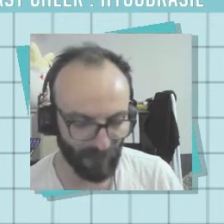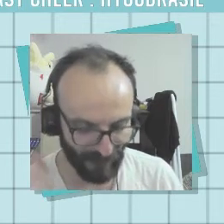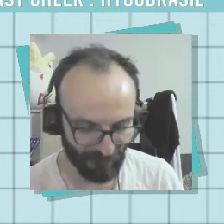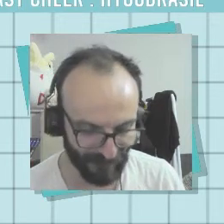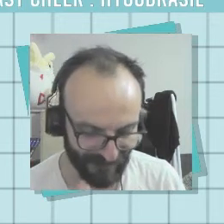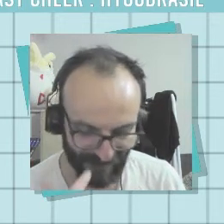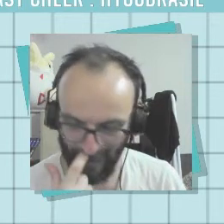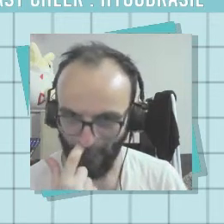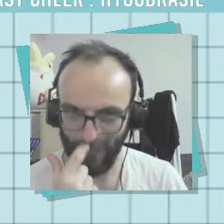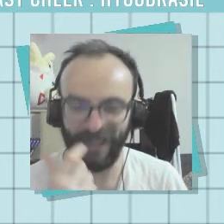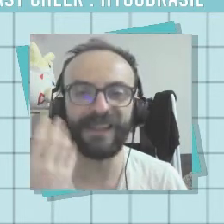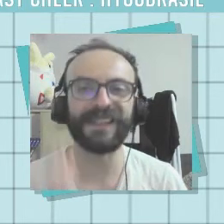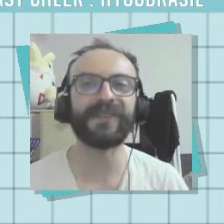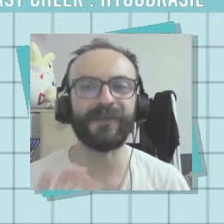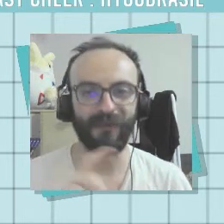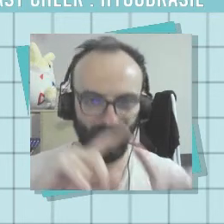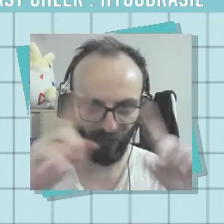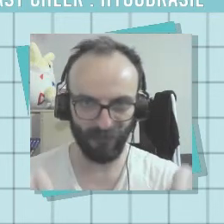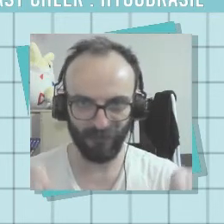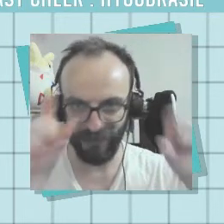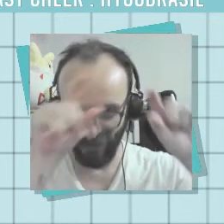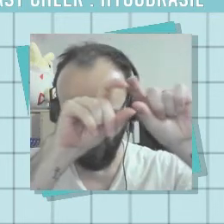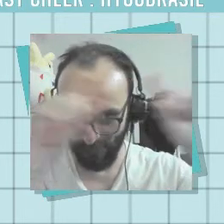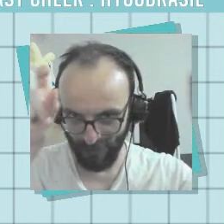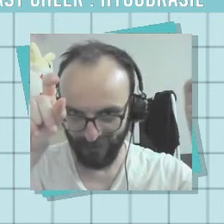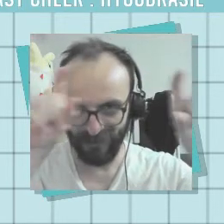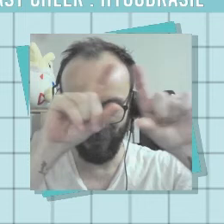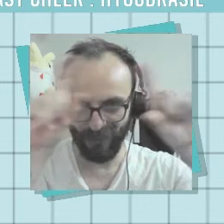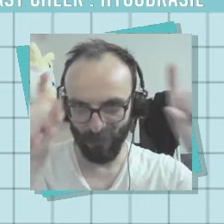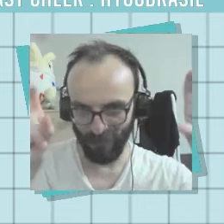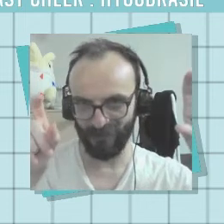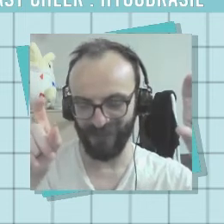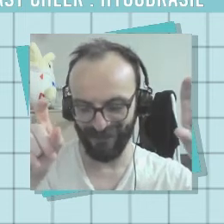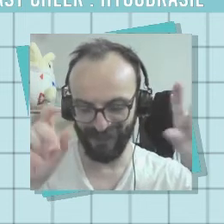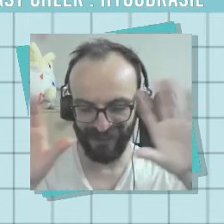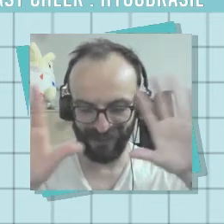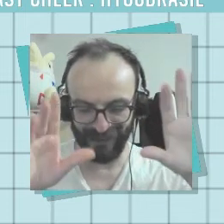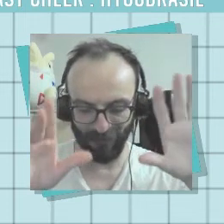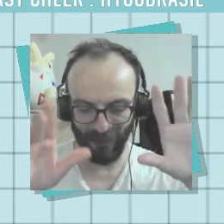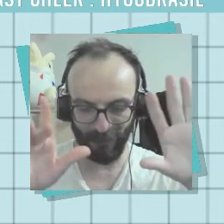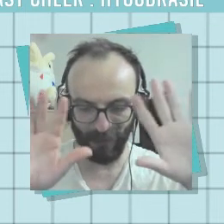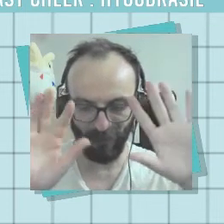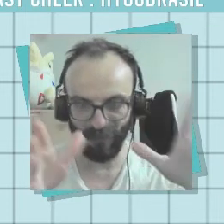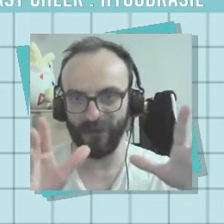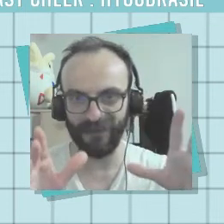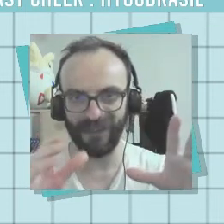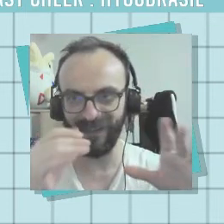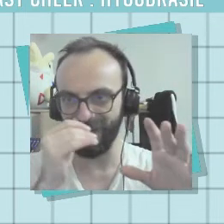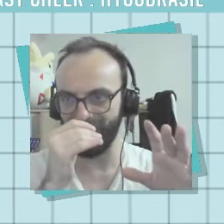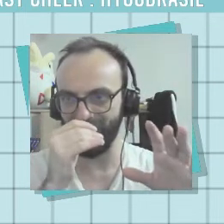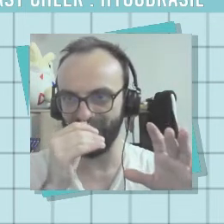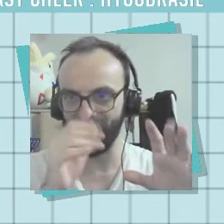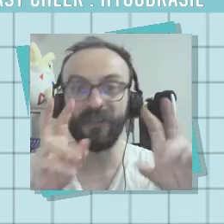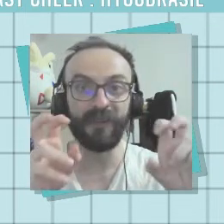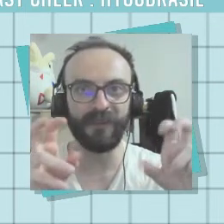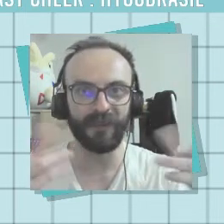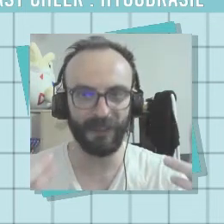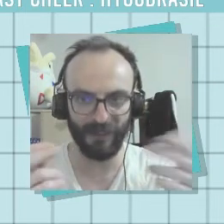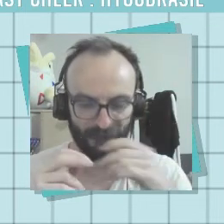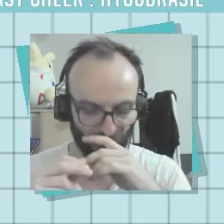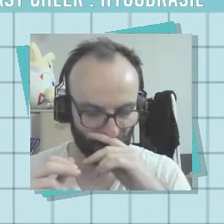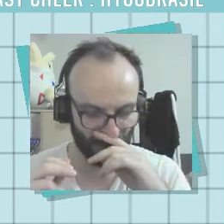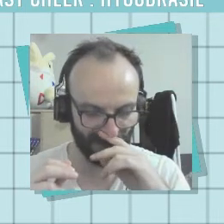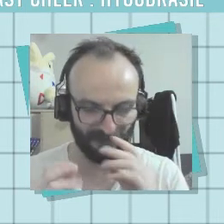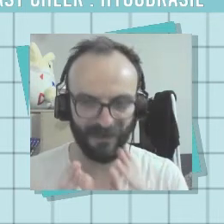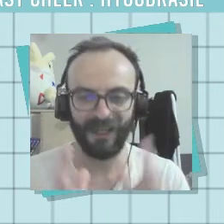Tu vois le gars faire des signes, et les signes sont reconnus. Il y a un label qui te dit je pense que c'est ce signe, et qui te met à peu près le pourcentage de chance, entre guillemets,